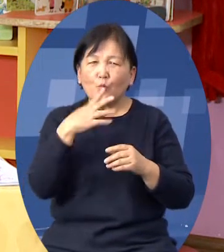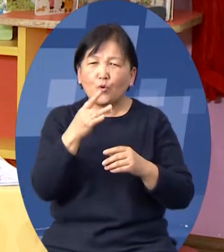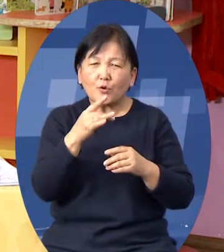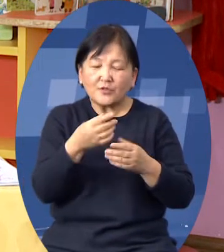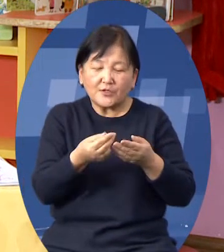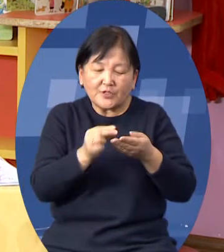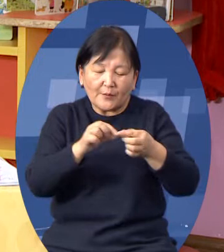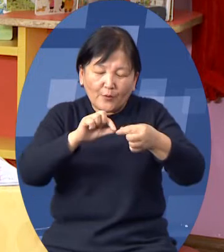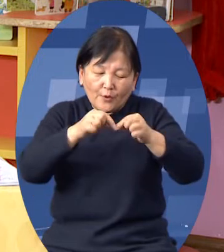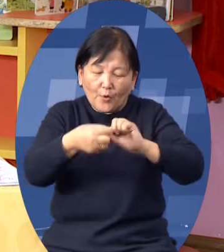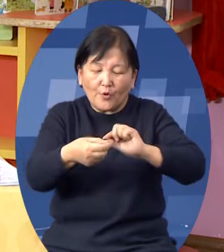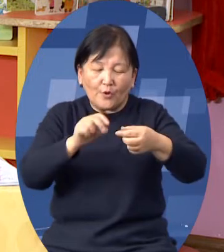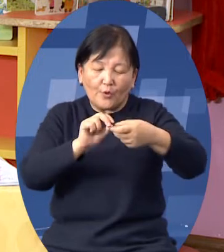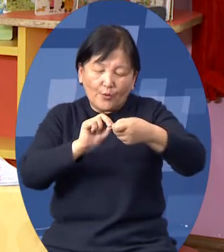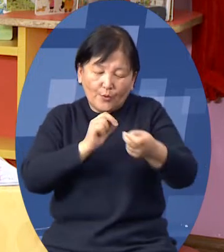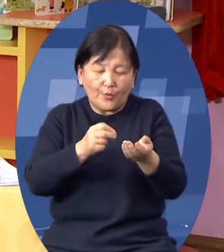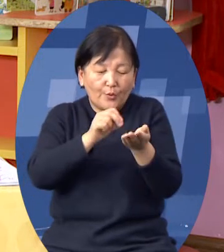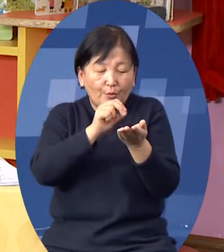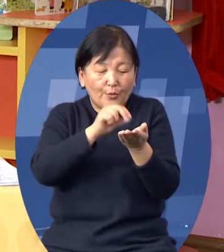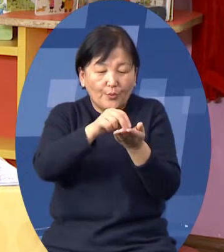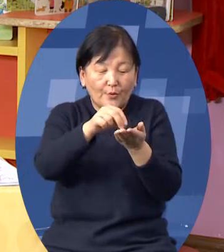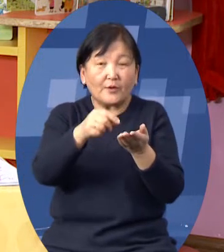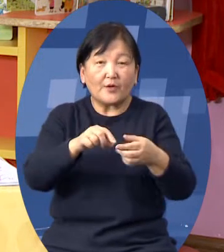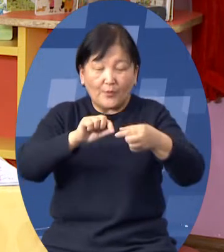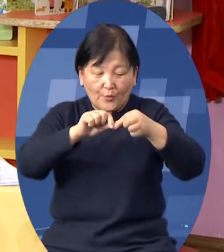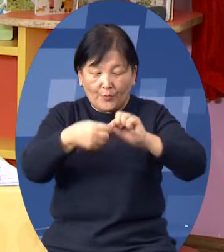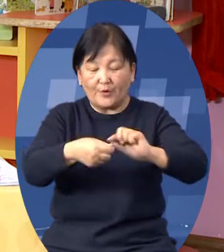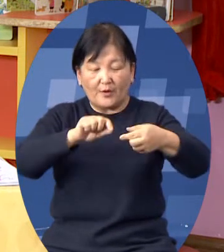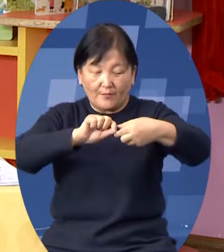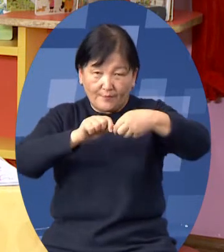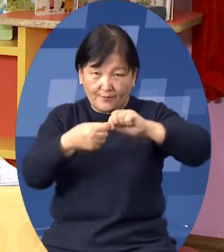Бүр жижигхэн болгоод урвал бидний тоглоом илүү сонирхолтой болно шүү.